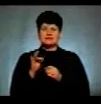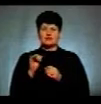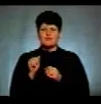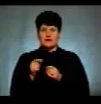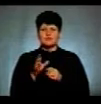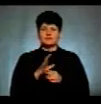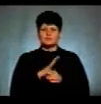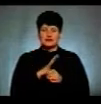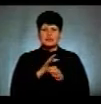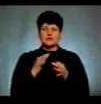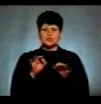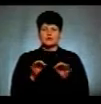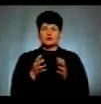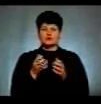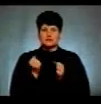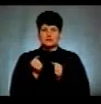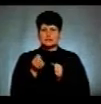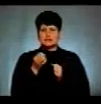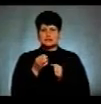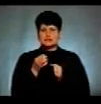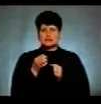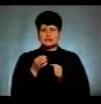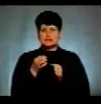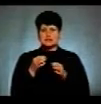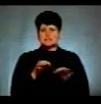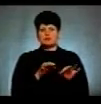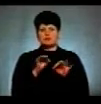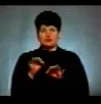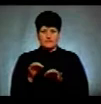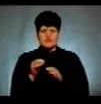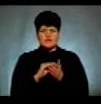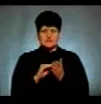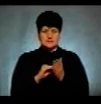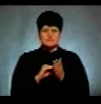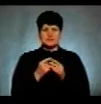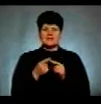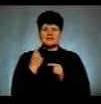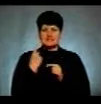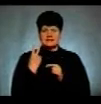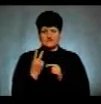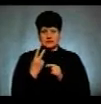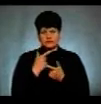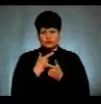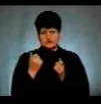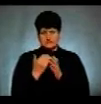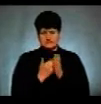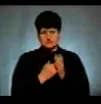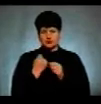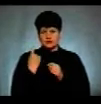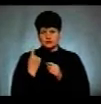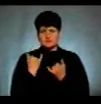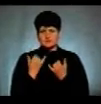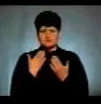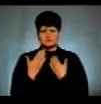і дозвіл отримали на транспортування цього рецепта 2 інформаційні системи, однією з яких ми зараз